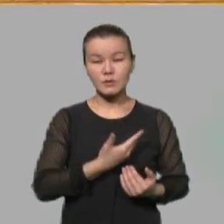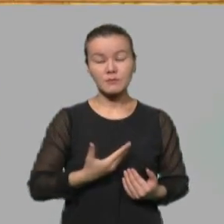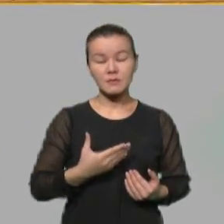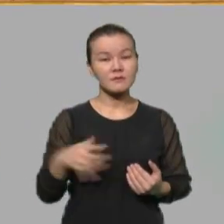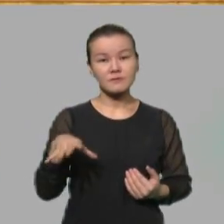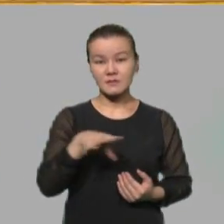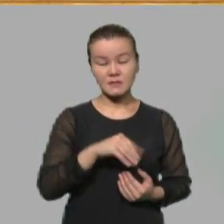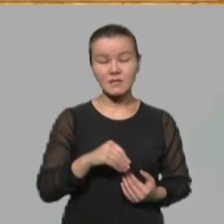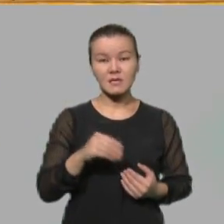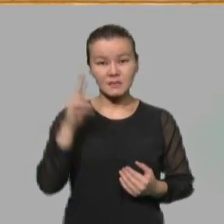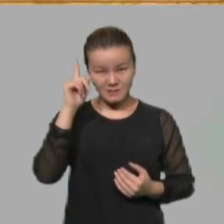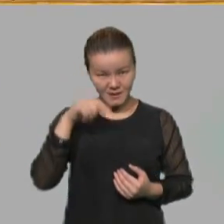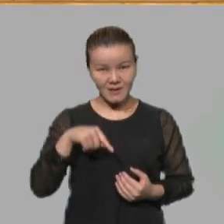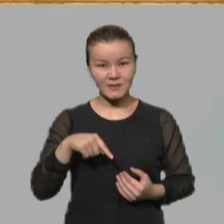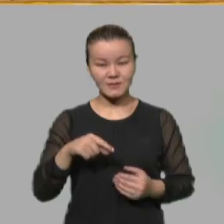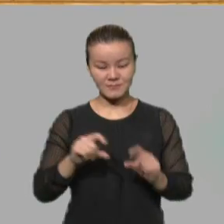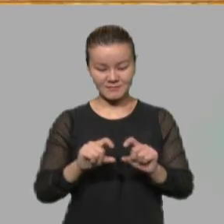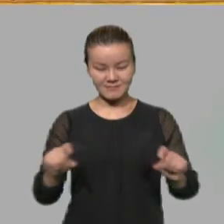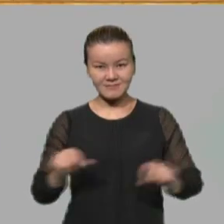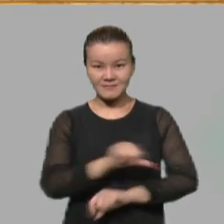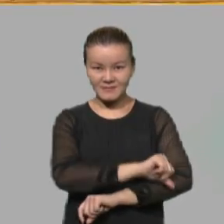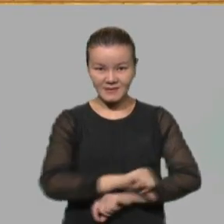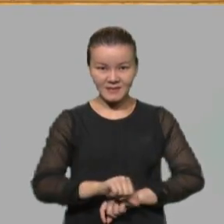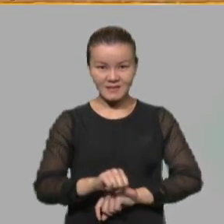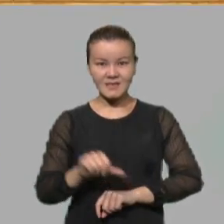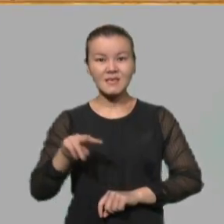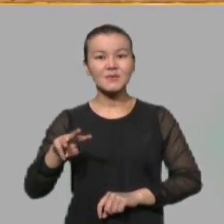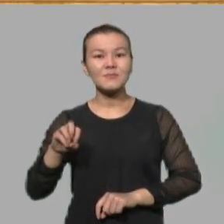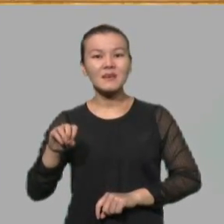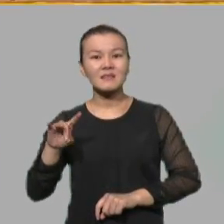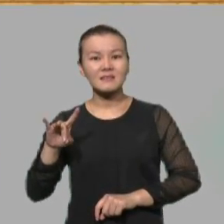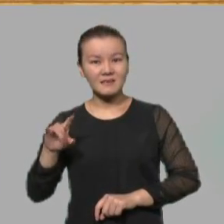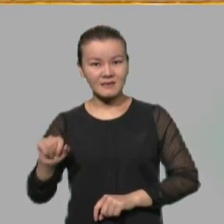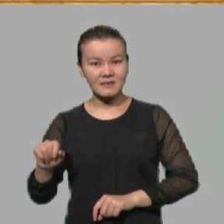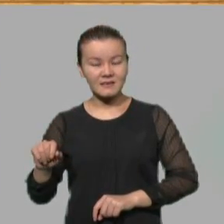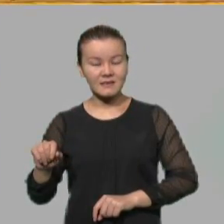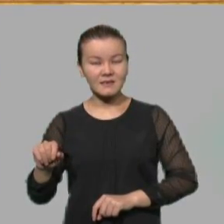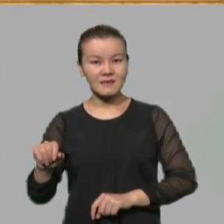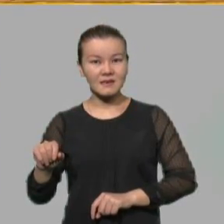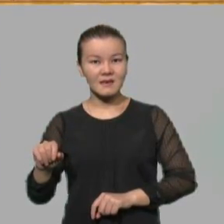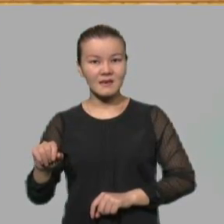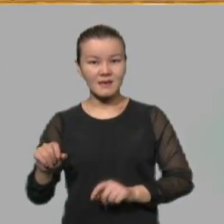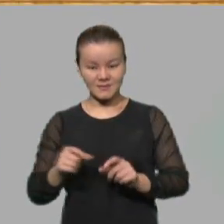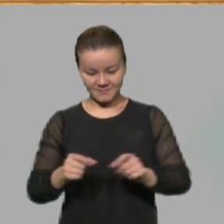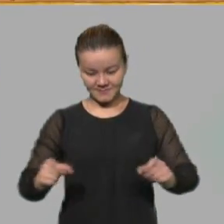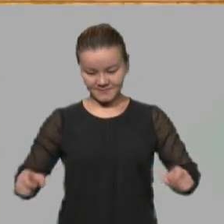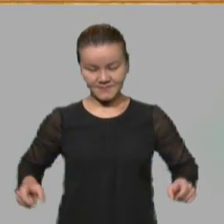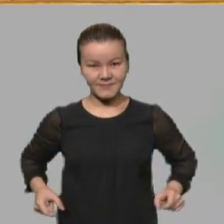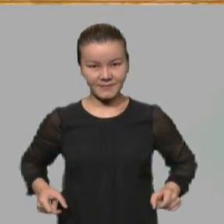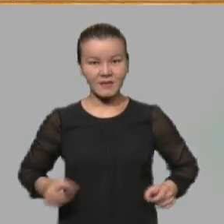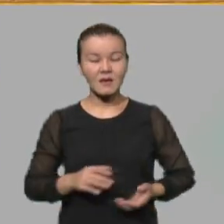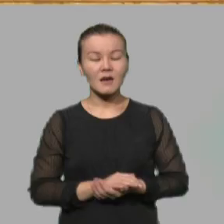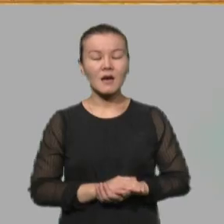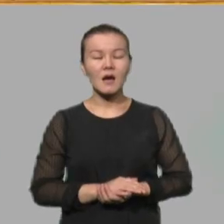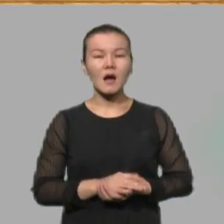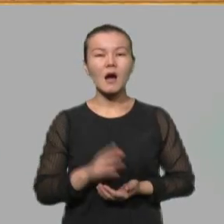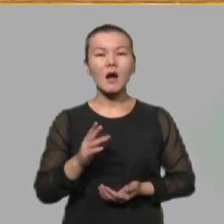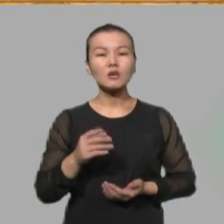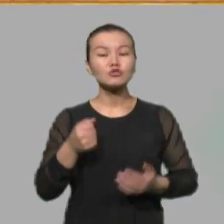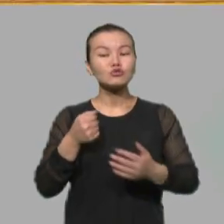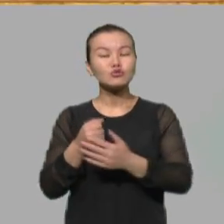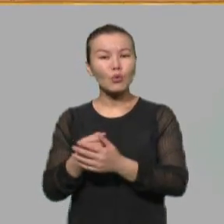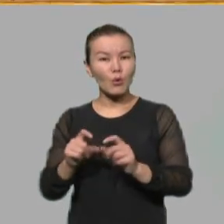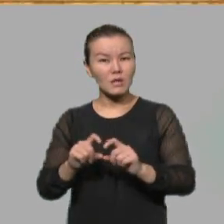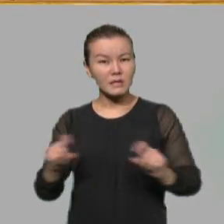Сегодня мы все знакомы с линейкой и метром. А что же существовало до